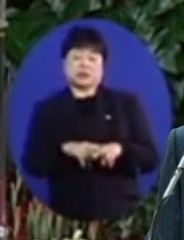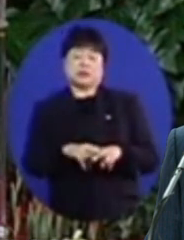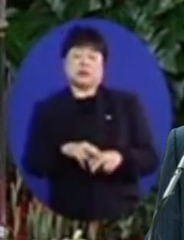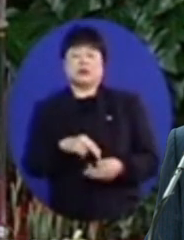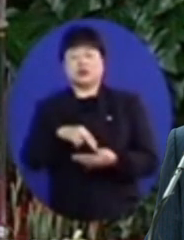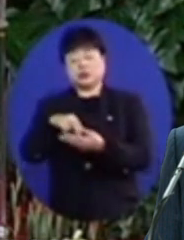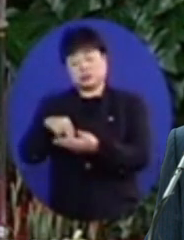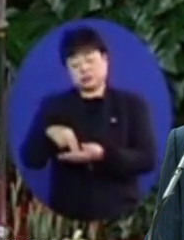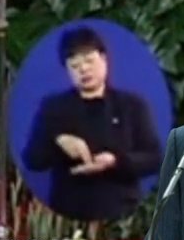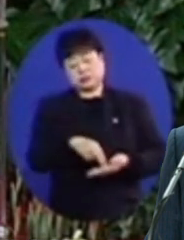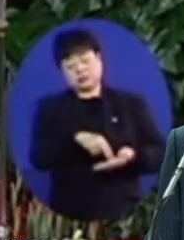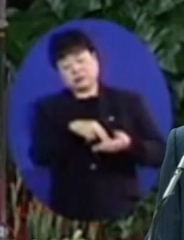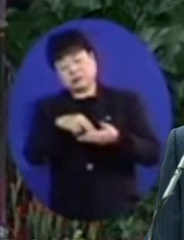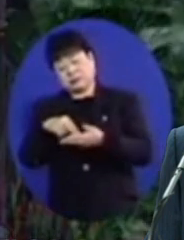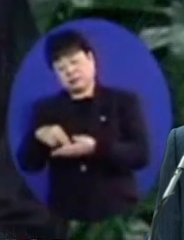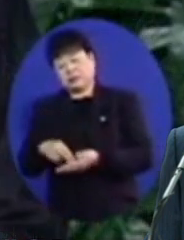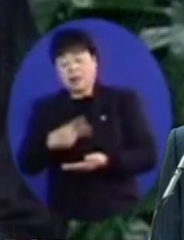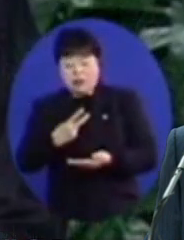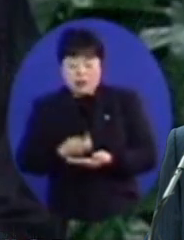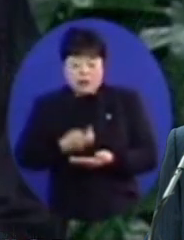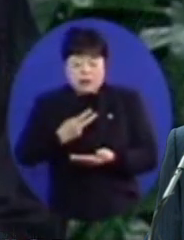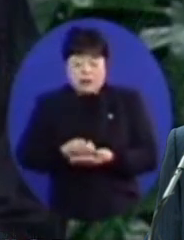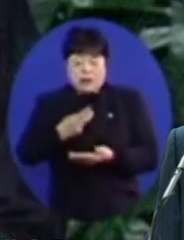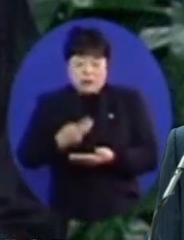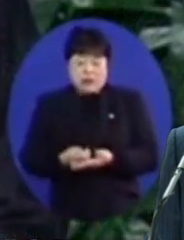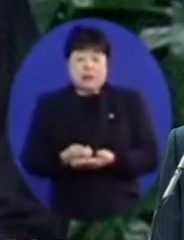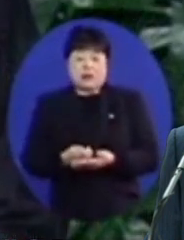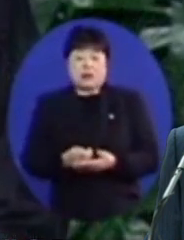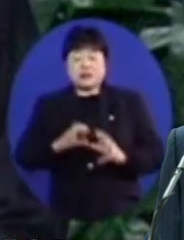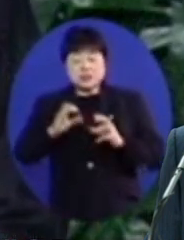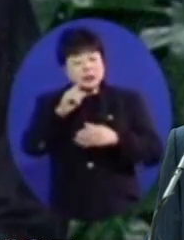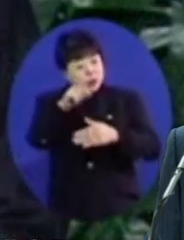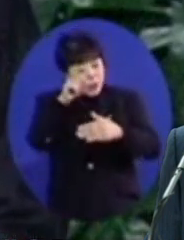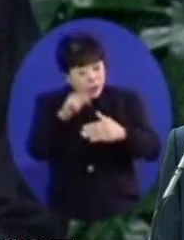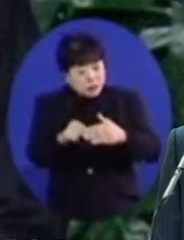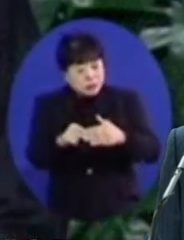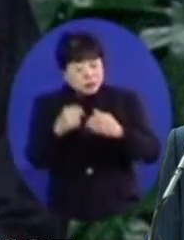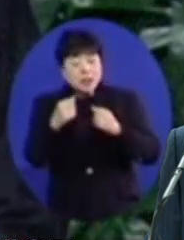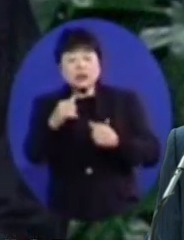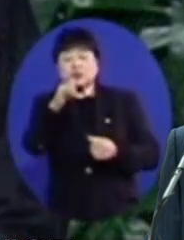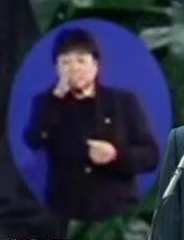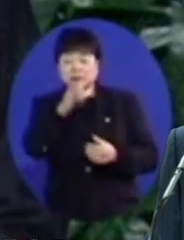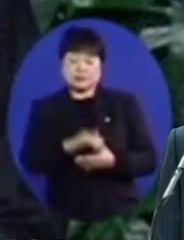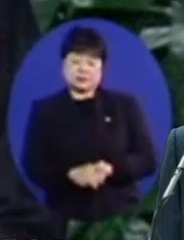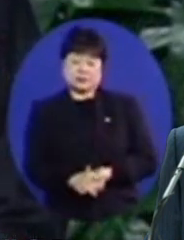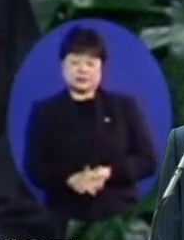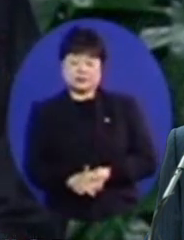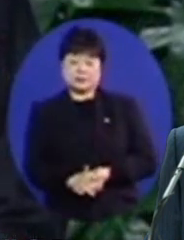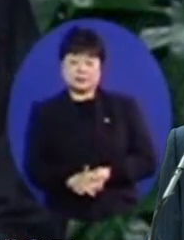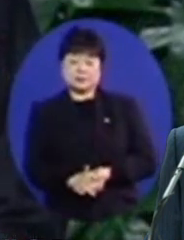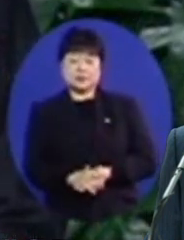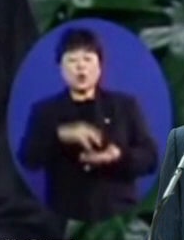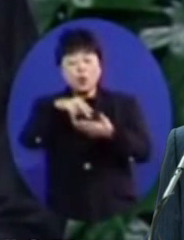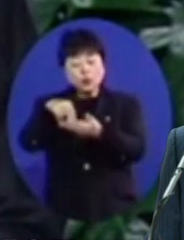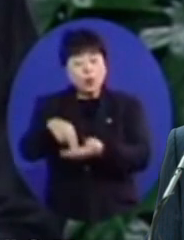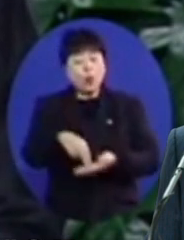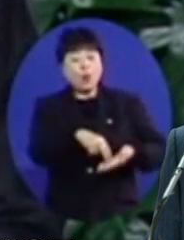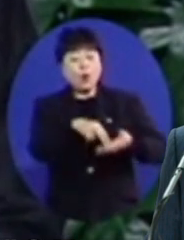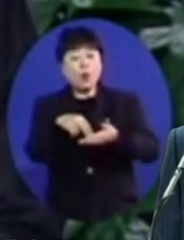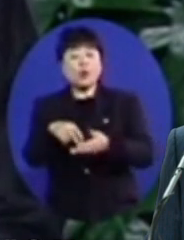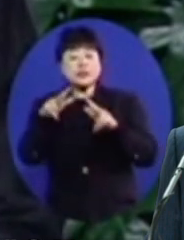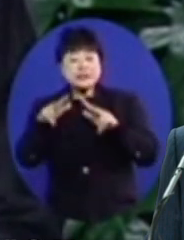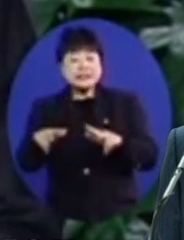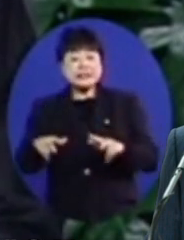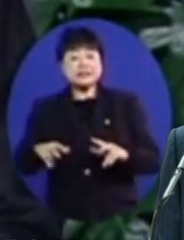주어 몸부림치게 만드는 현실세계 속에 살고 있는 것입니다 고독은